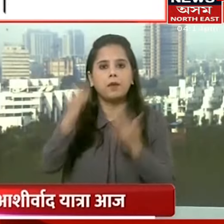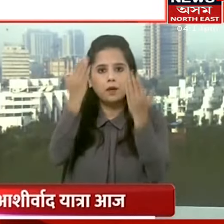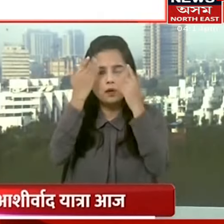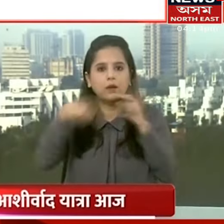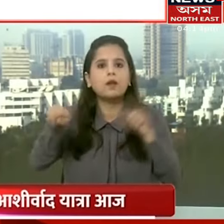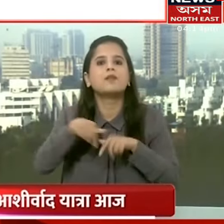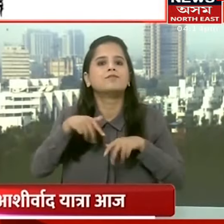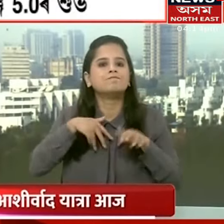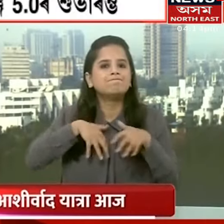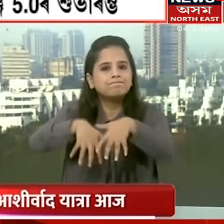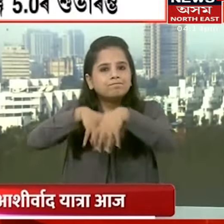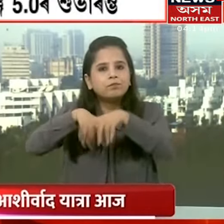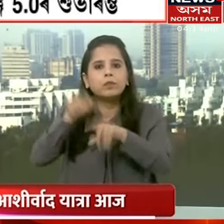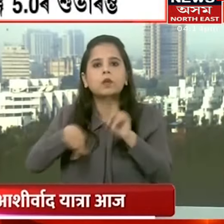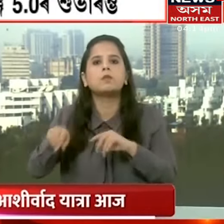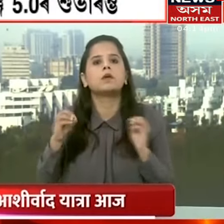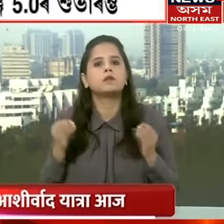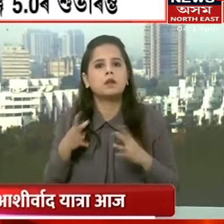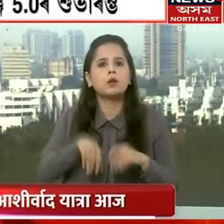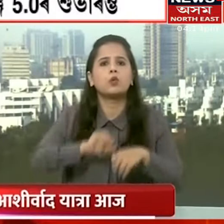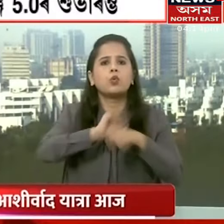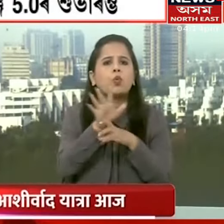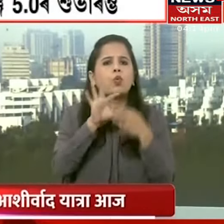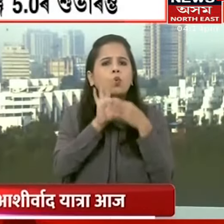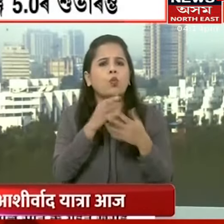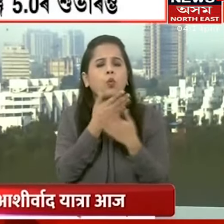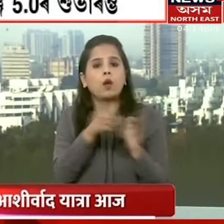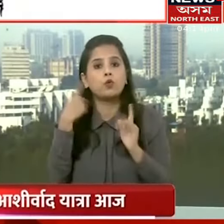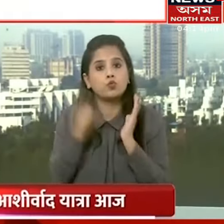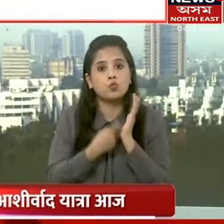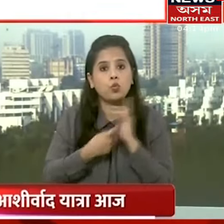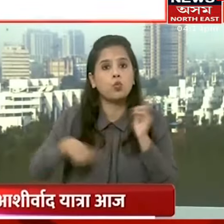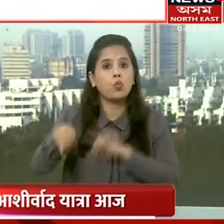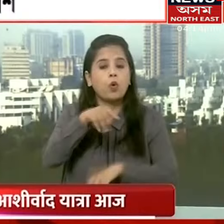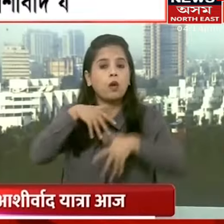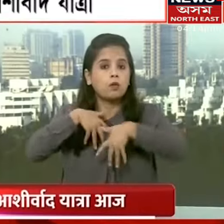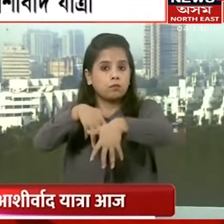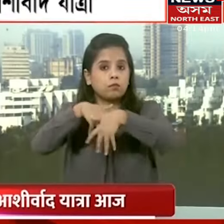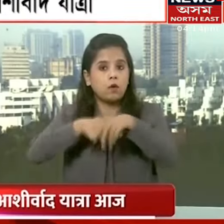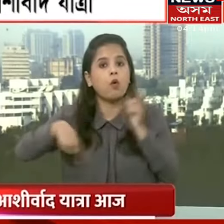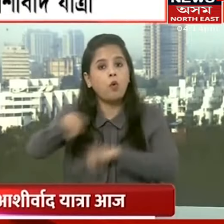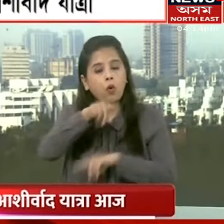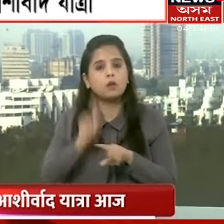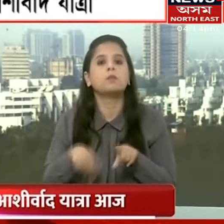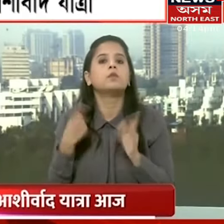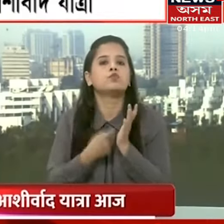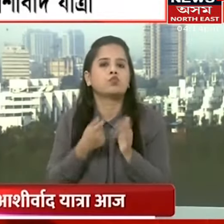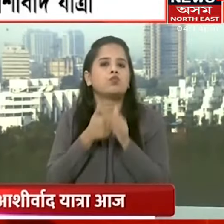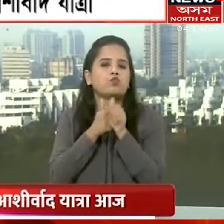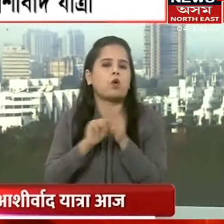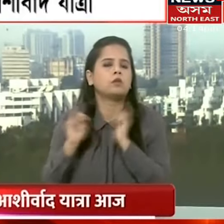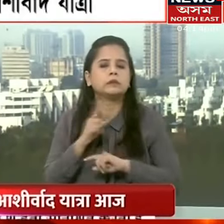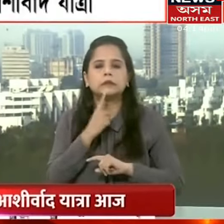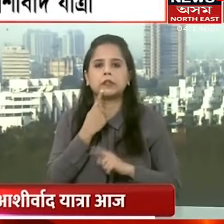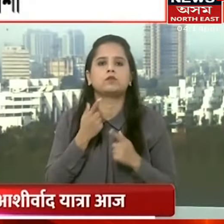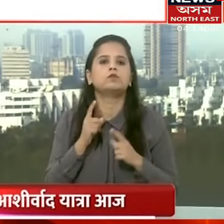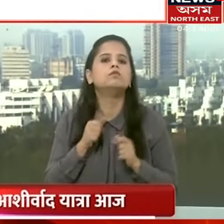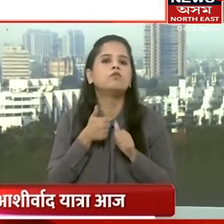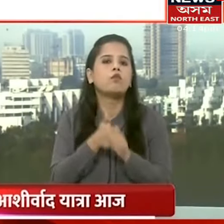यात्रा की शुरुआत यात्रा के दौरान कोरोना संबंधी सभी प्रोटोकॉल्स का किया जाएगा कड़ाई से पालन